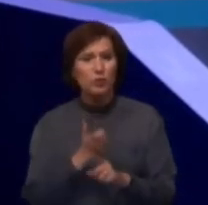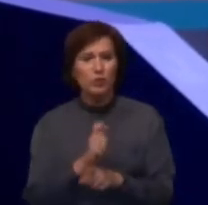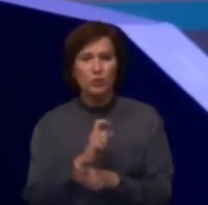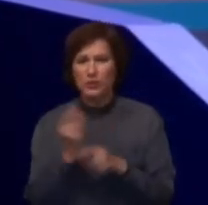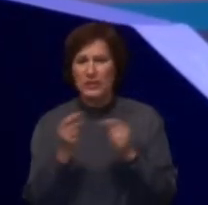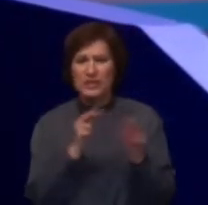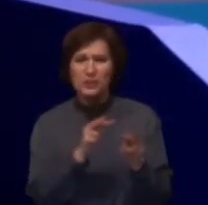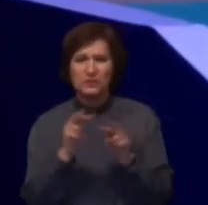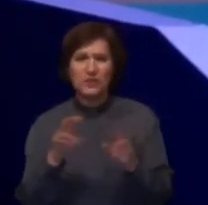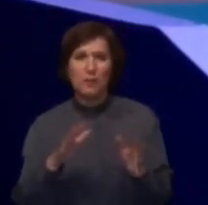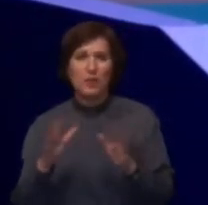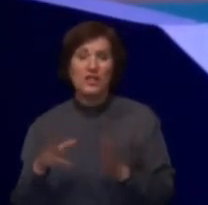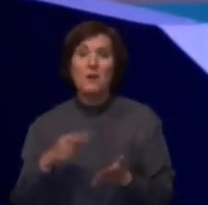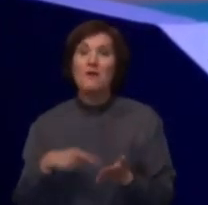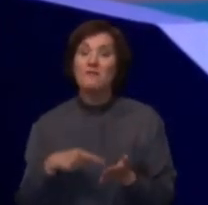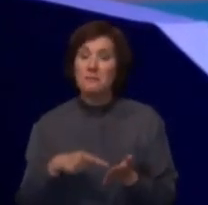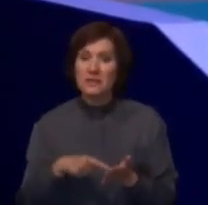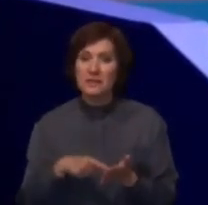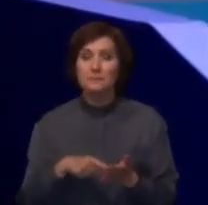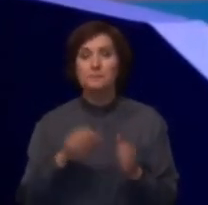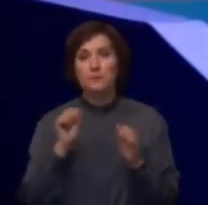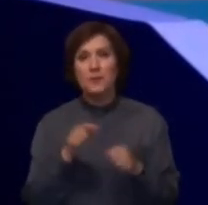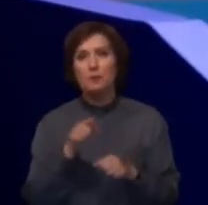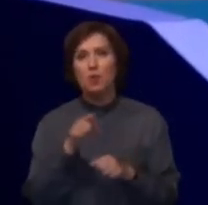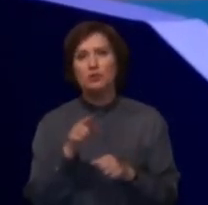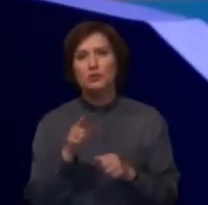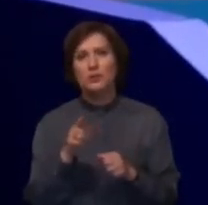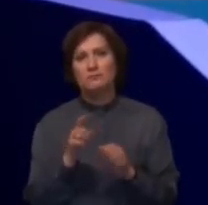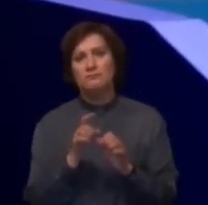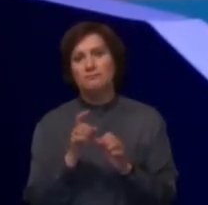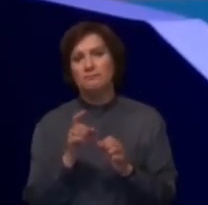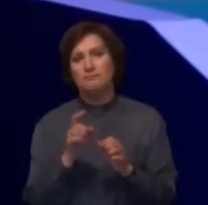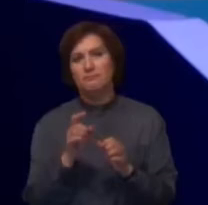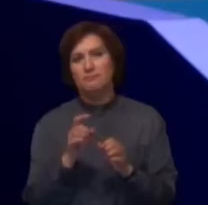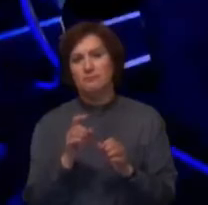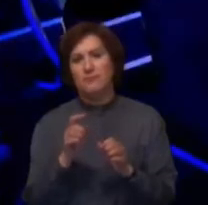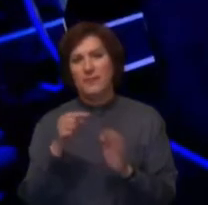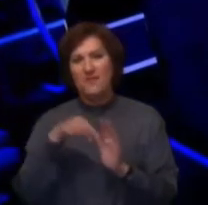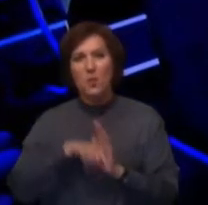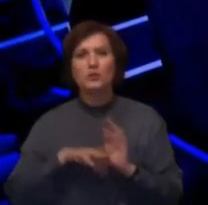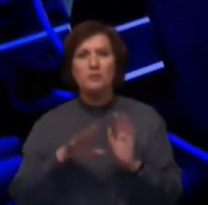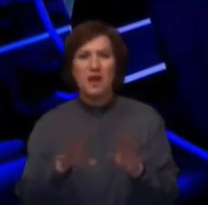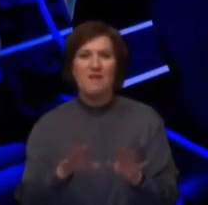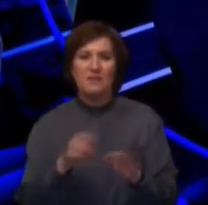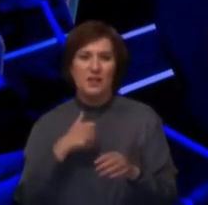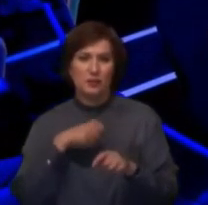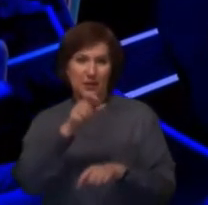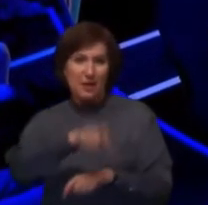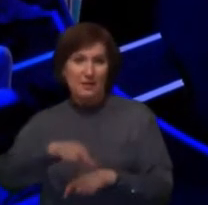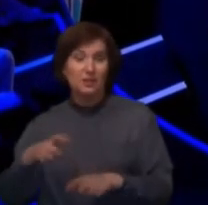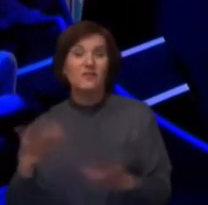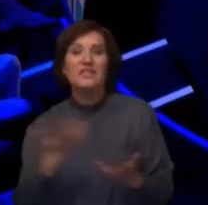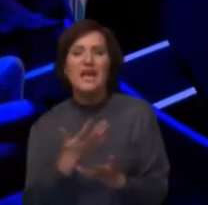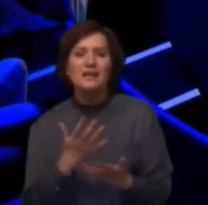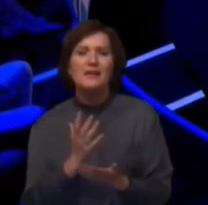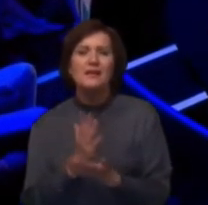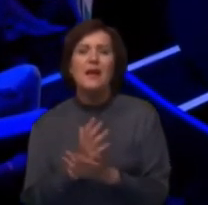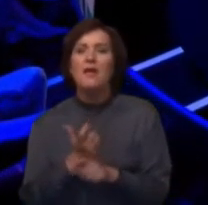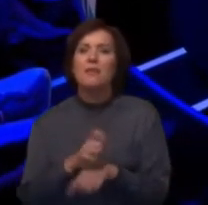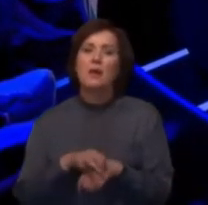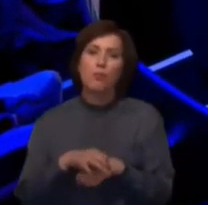ретельно слідкував за подіями в місті. А можете ввести наших глядачів трохи в курс справи? Які, на вашу думку, є